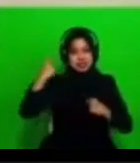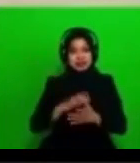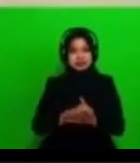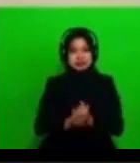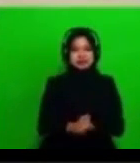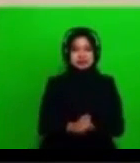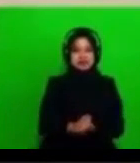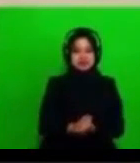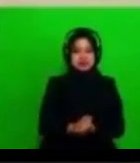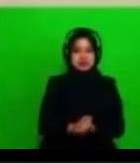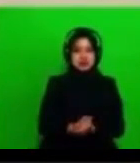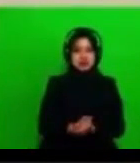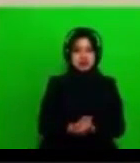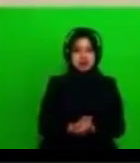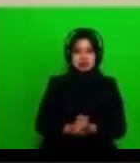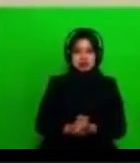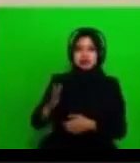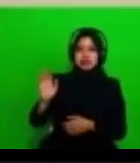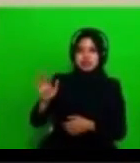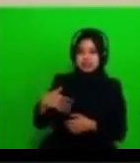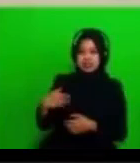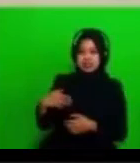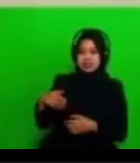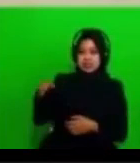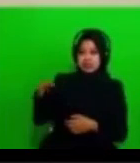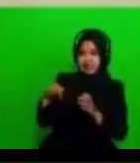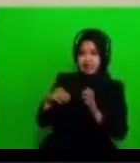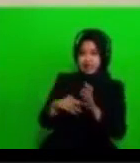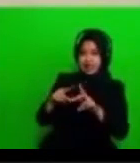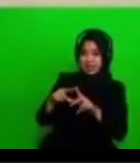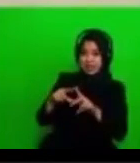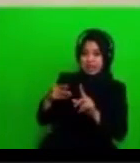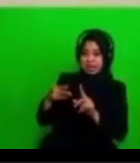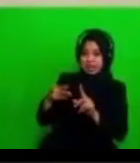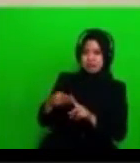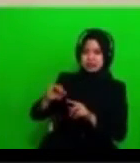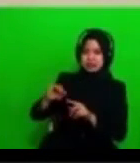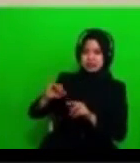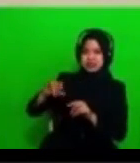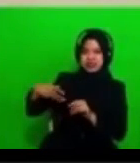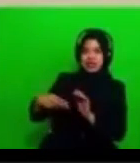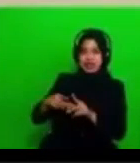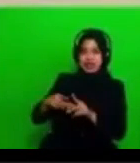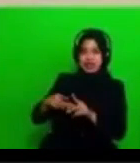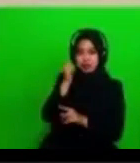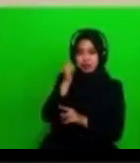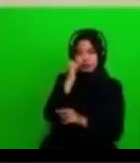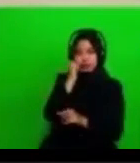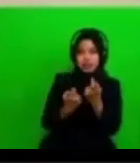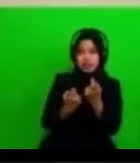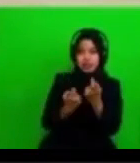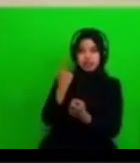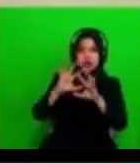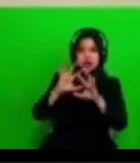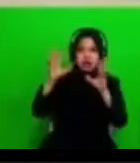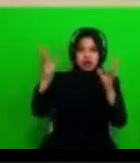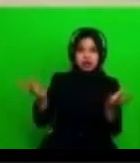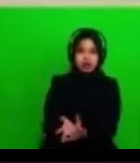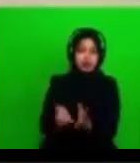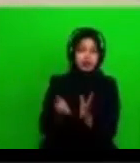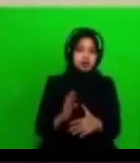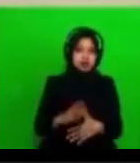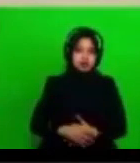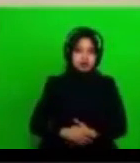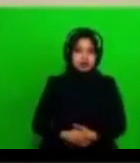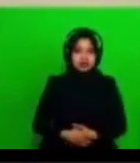Salam sehat selalu. Teh Jenab. Iya. Ibu-ibu kita sudah memberikan pertanyaan. Betul. Sudah dapat hadiah.